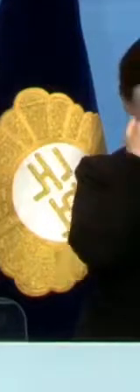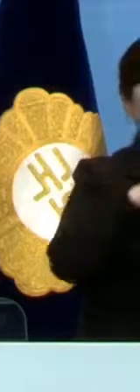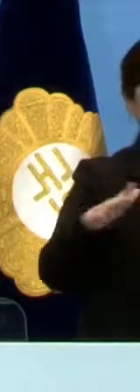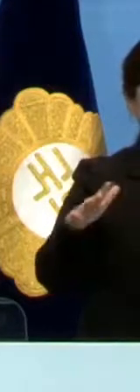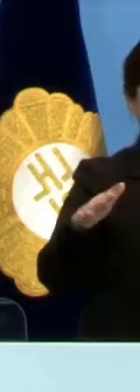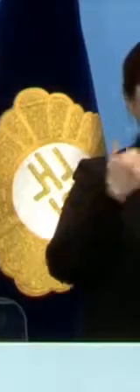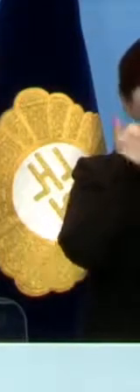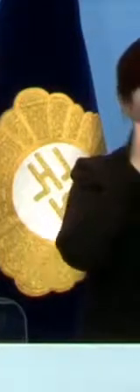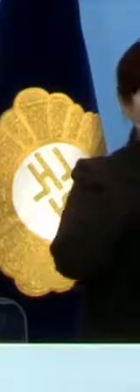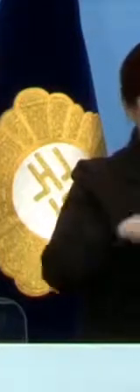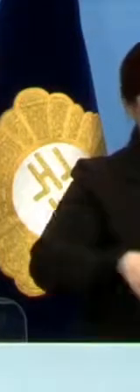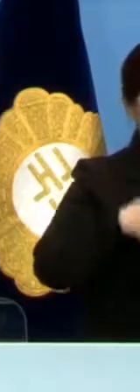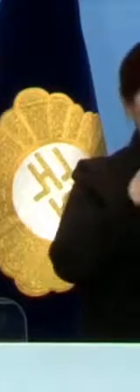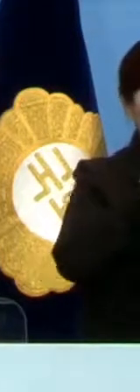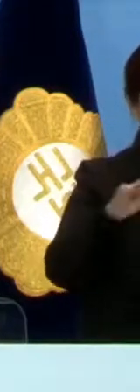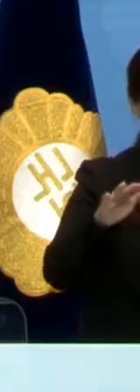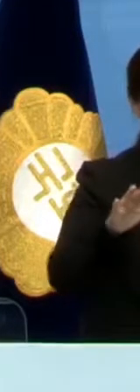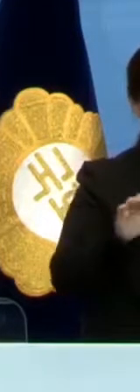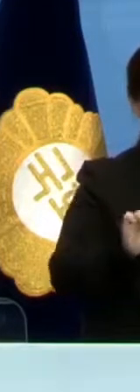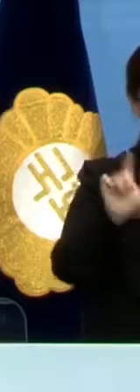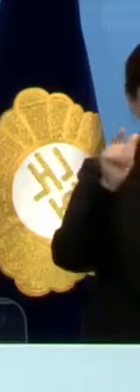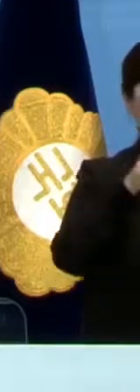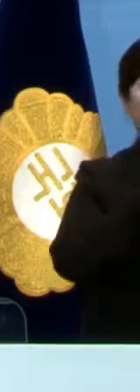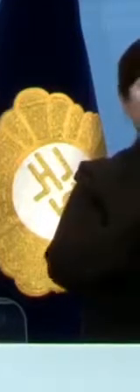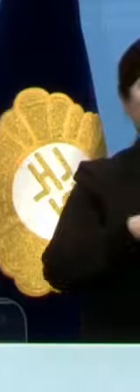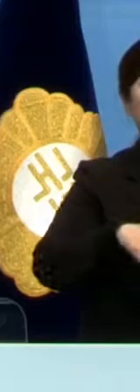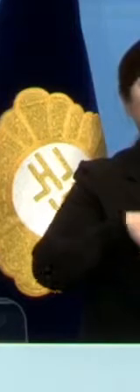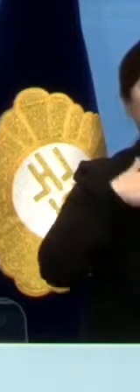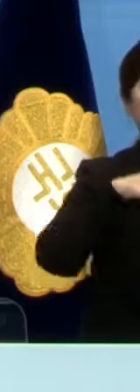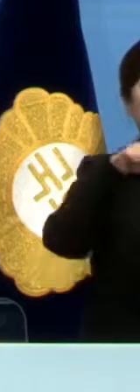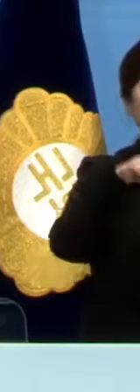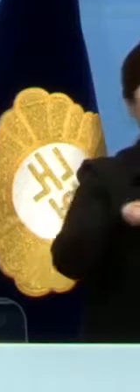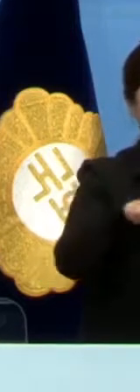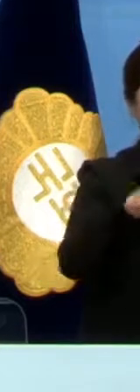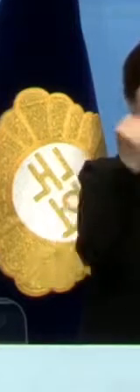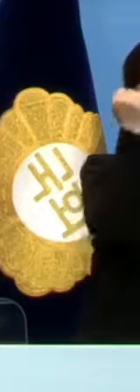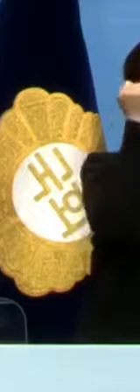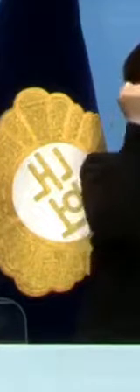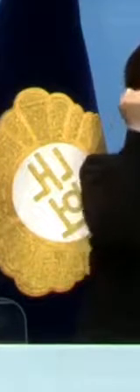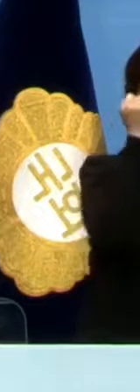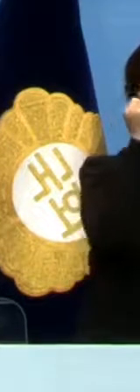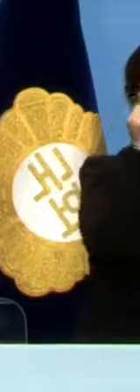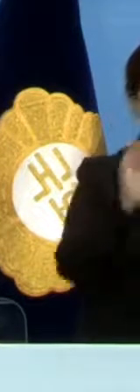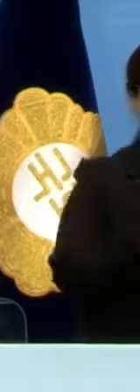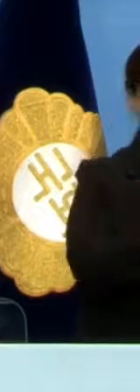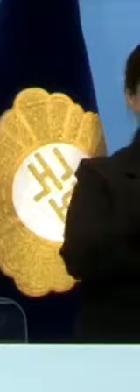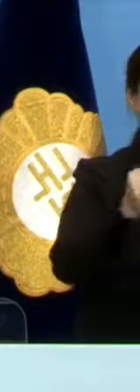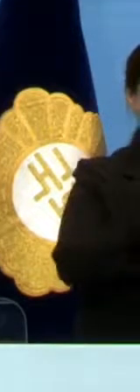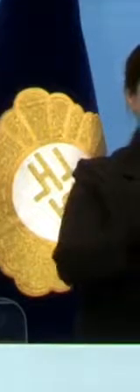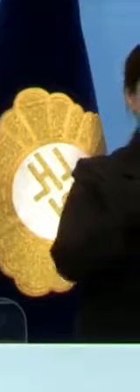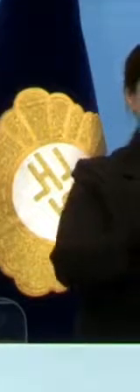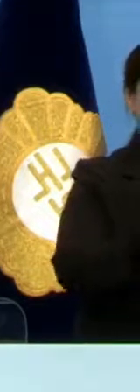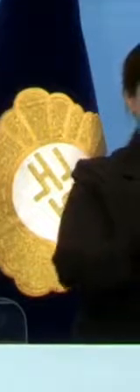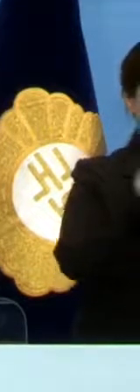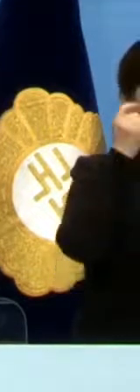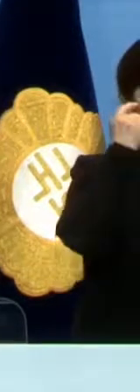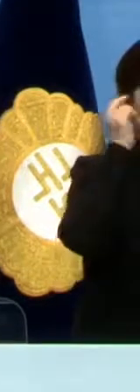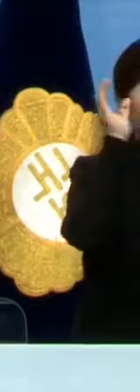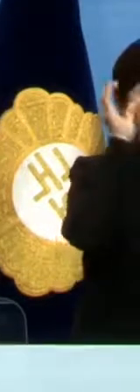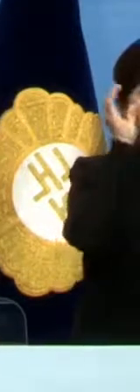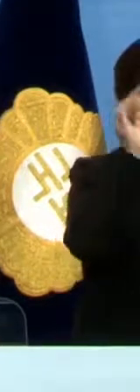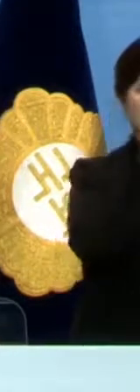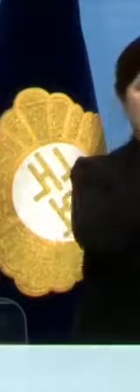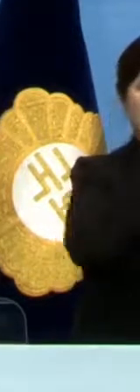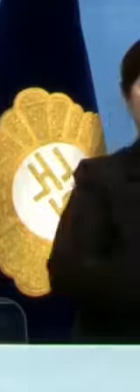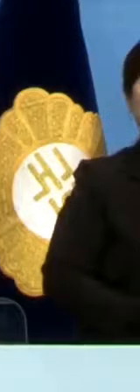남해권이죠. 동남권의 새로운 경제의 중심축이 하나 생길 수 있겠다 이런 기대를 가지고